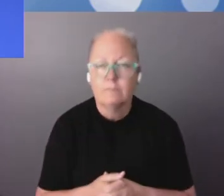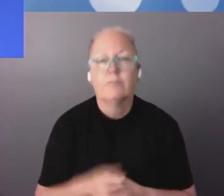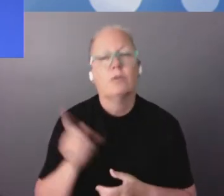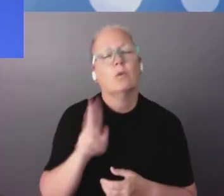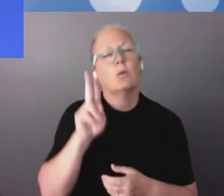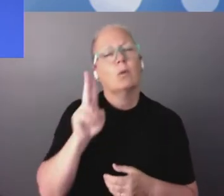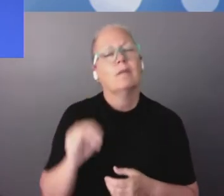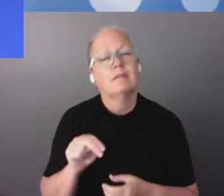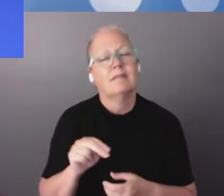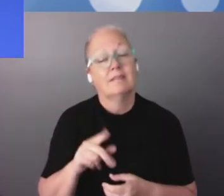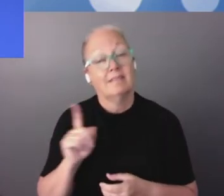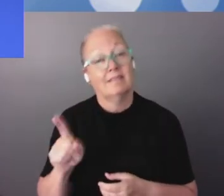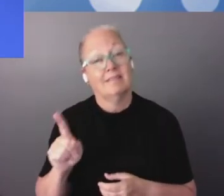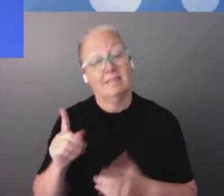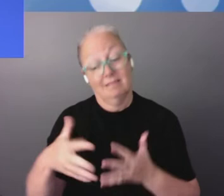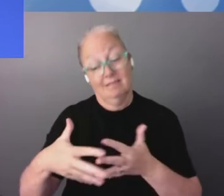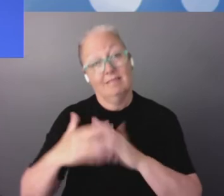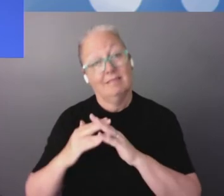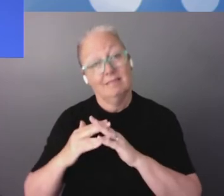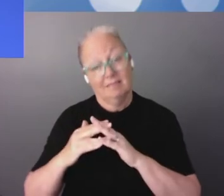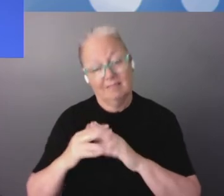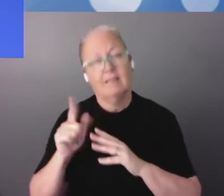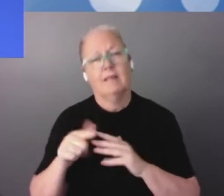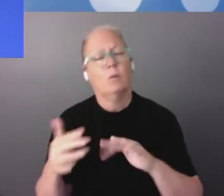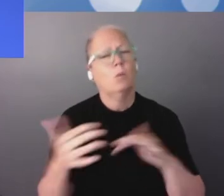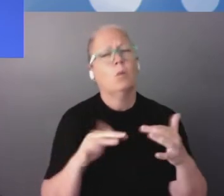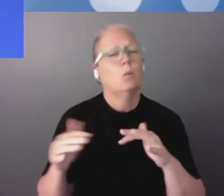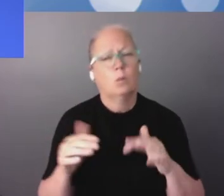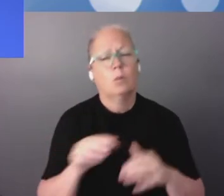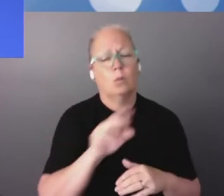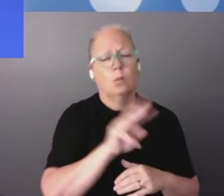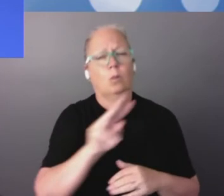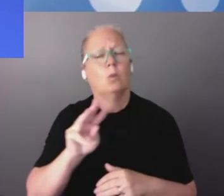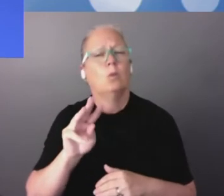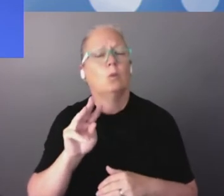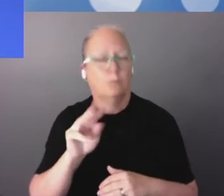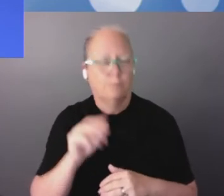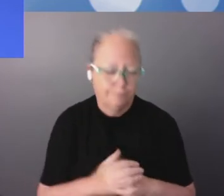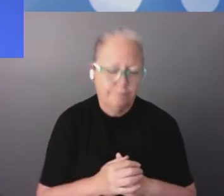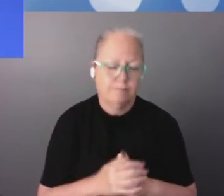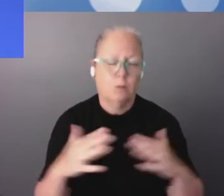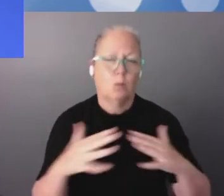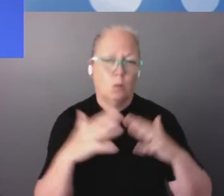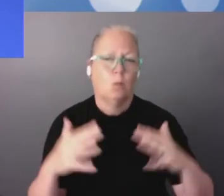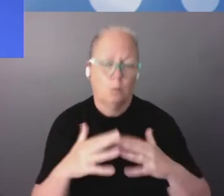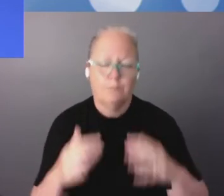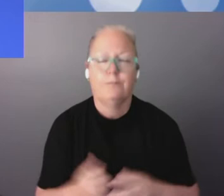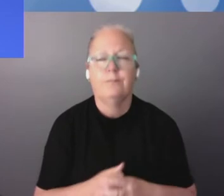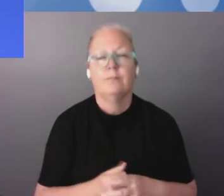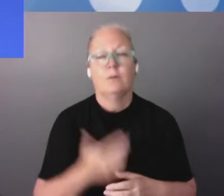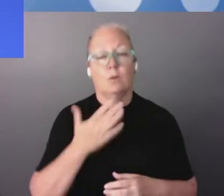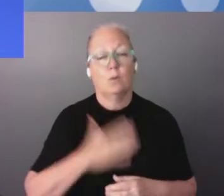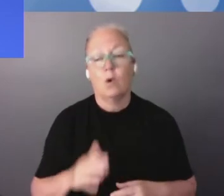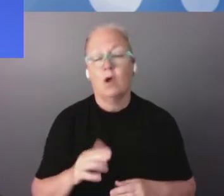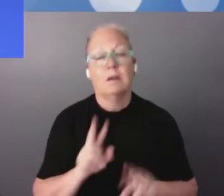Tel qu'a été créé après la Deuxième Guerre mondiale pour rendre le monde meilleur, pour veiller à la